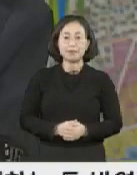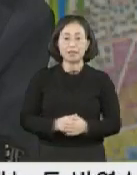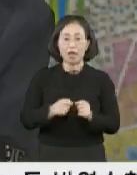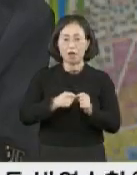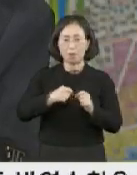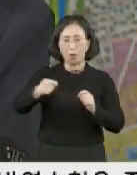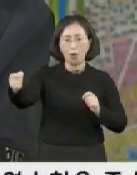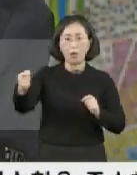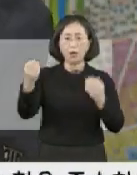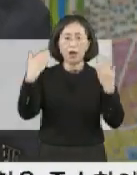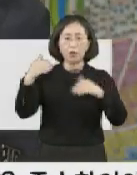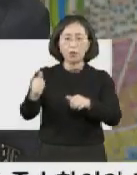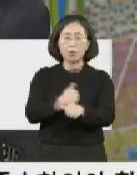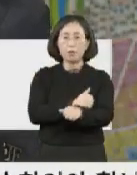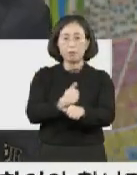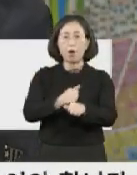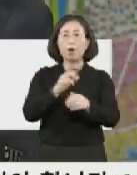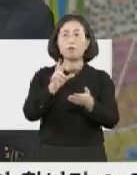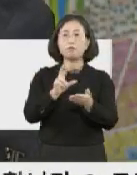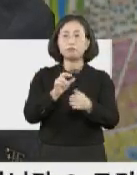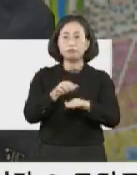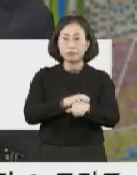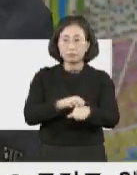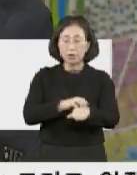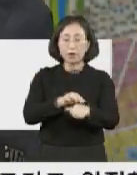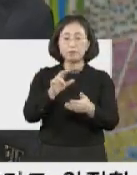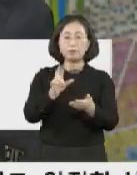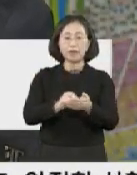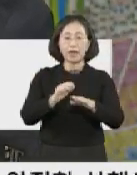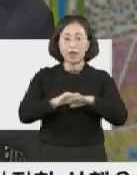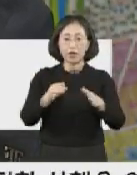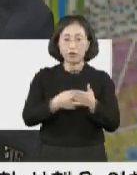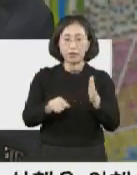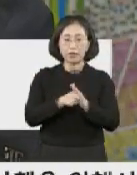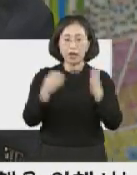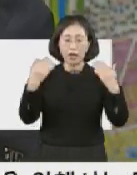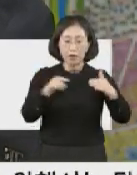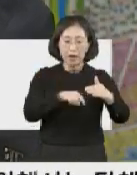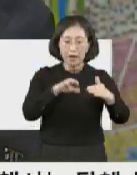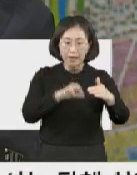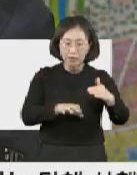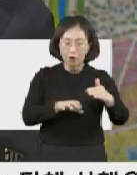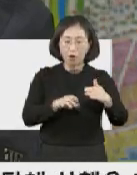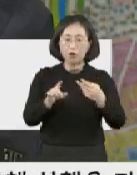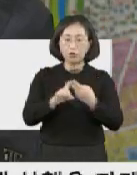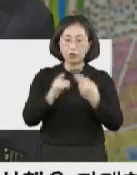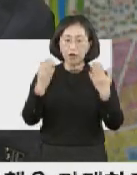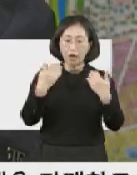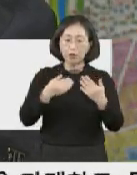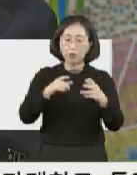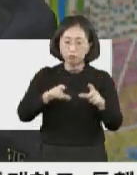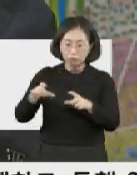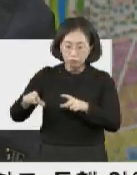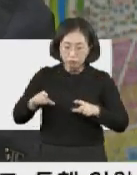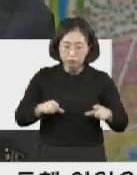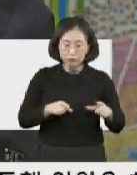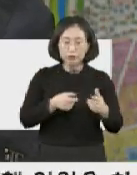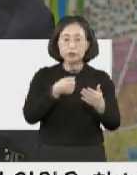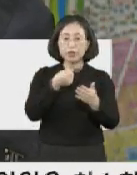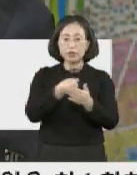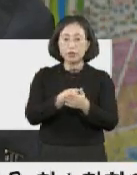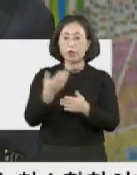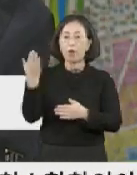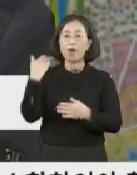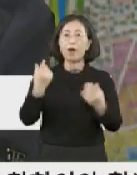원거리 통학 그 해소를 위해서 저희가 학교군 내에 배정 학교군이나 배정 중학교를 신설해서 과거와